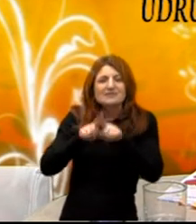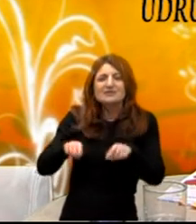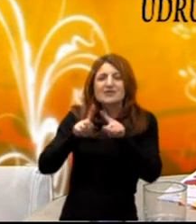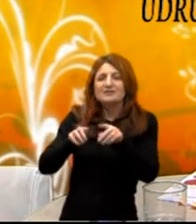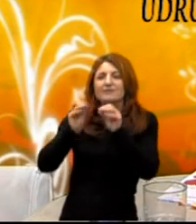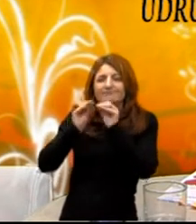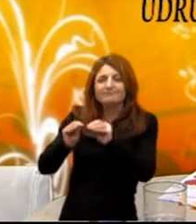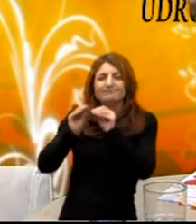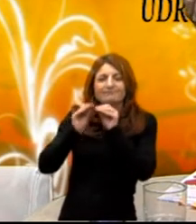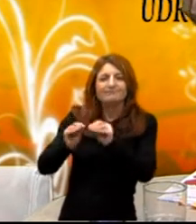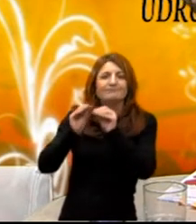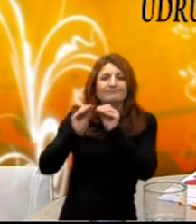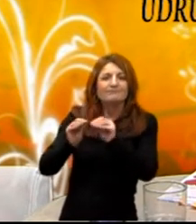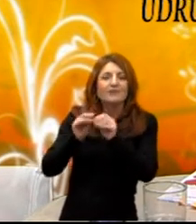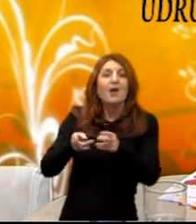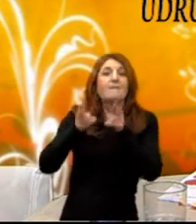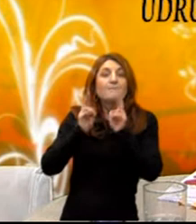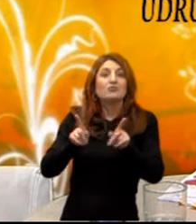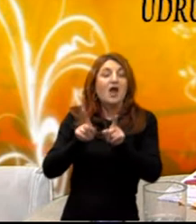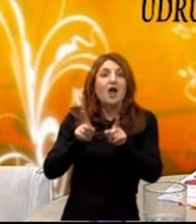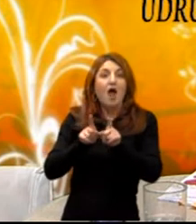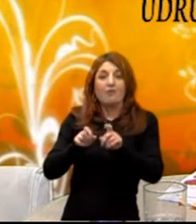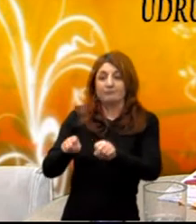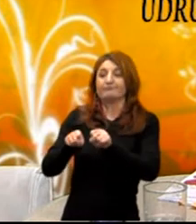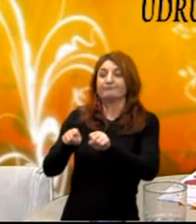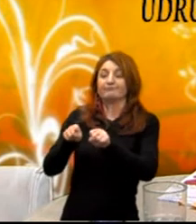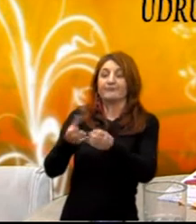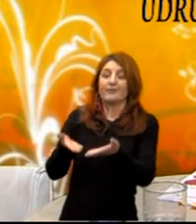ili aktiviranjem mogu se probuditi iz neke